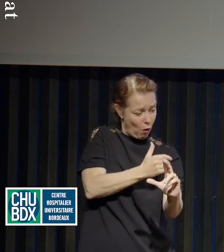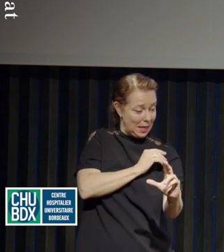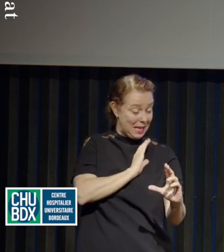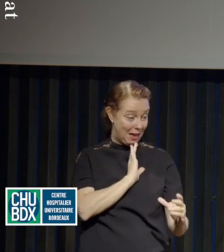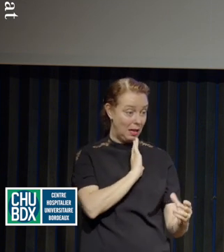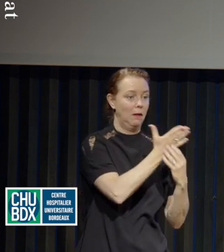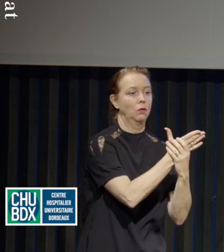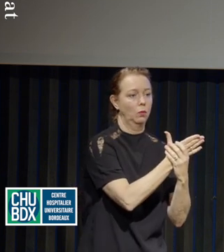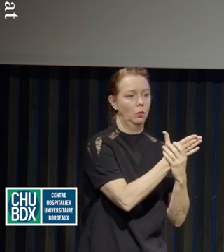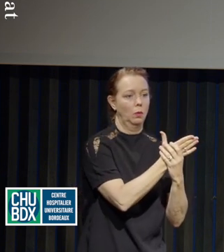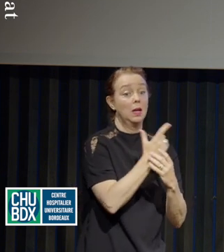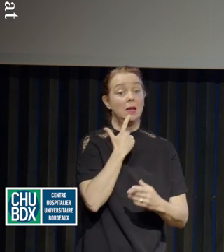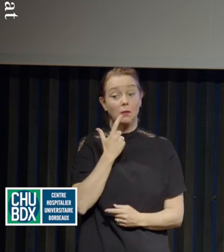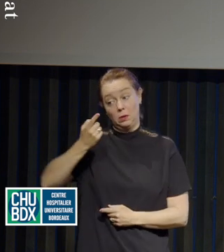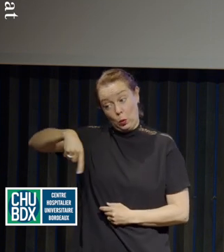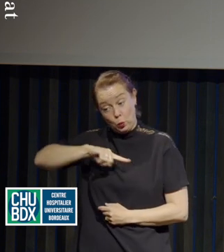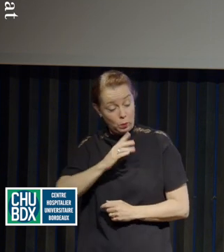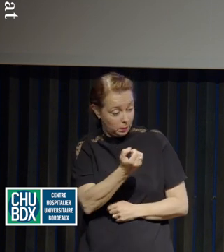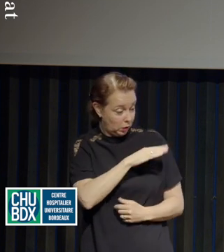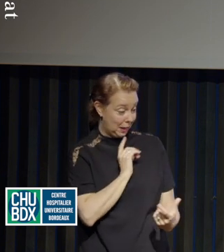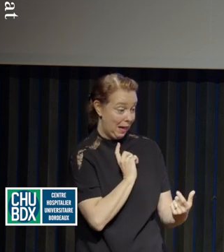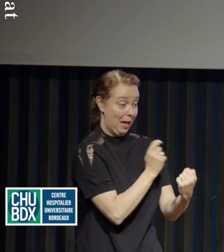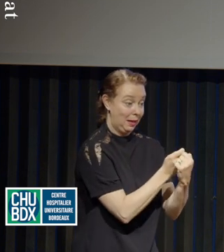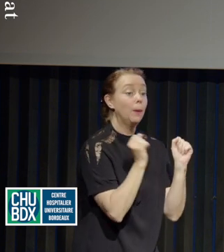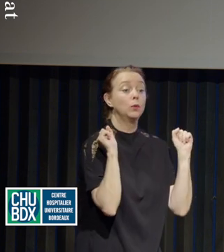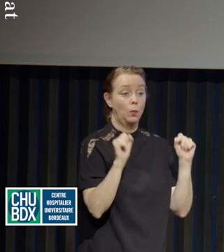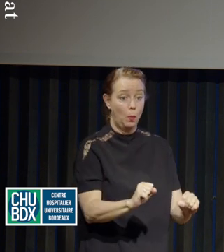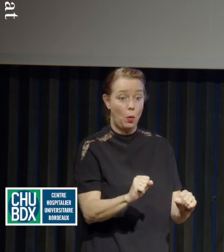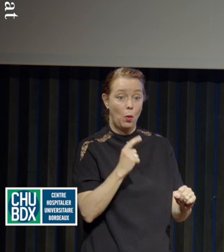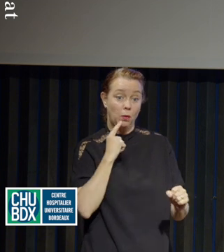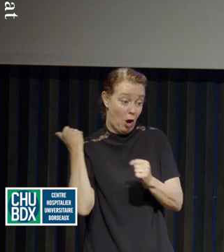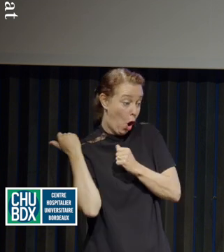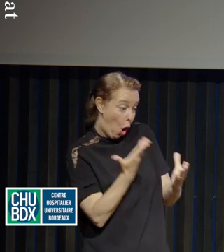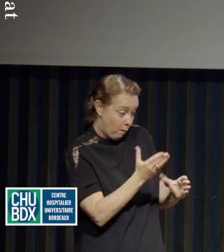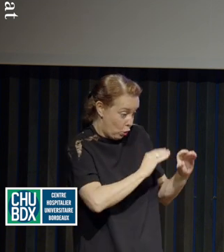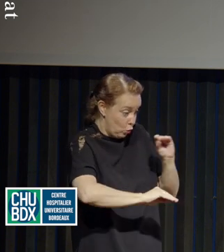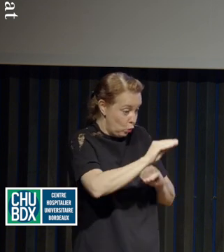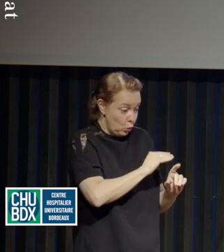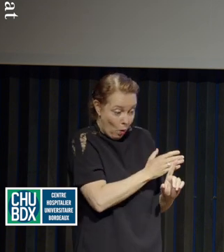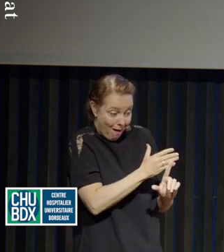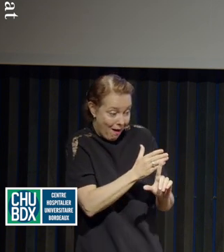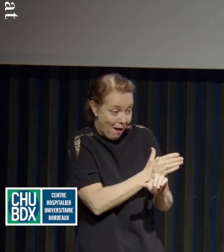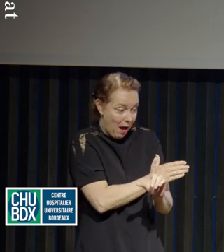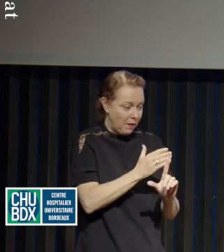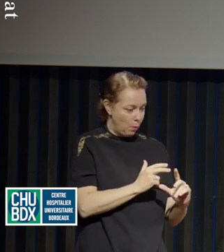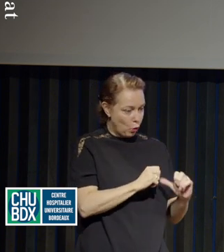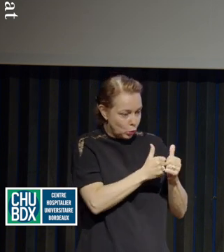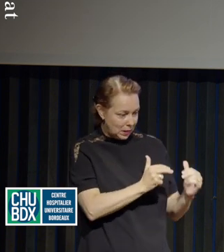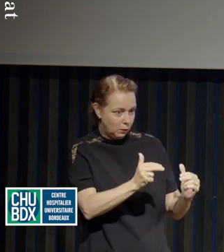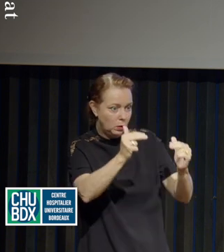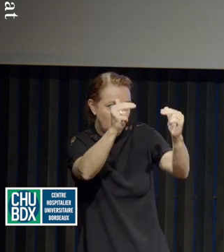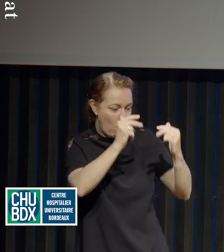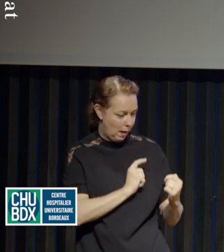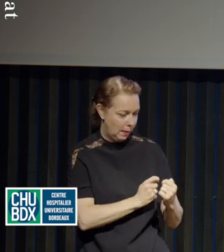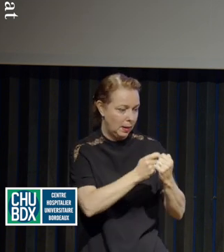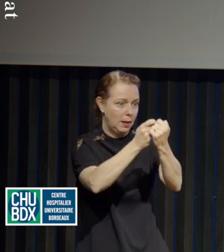permettre d'adapter des prises en charge avec une offre de soins qui va être directement graduée en fonction